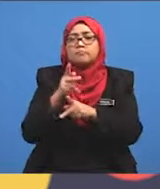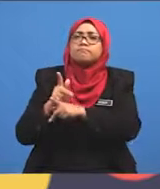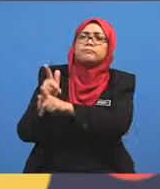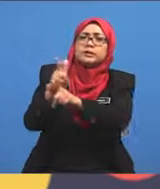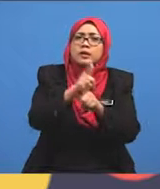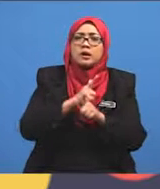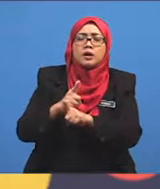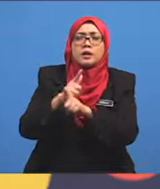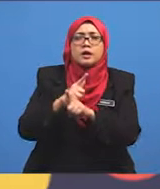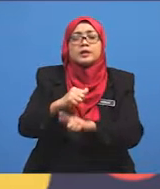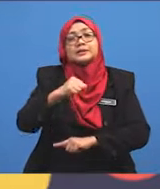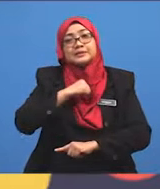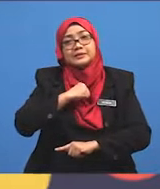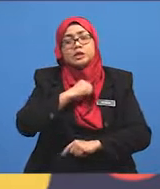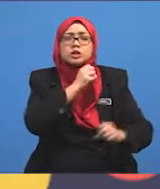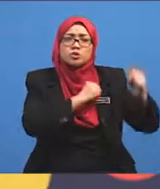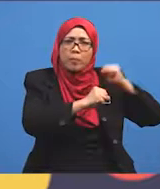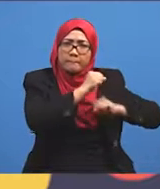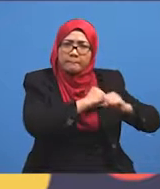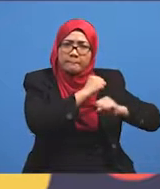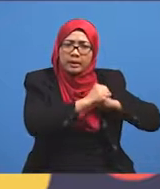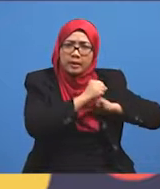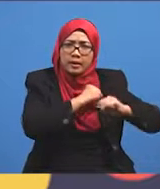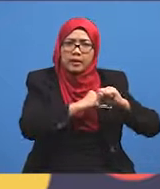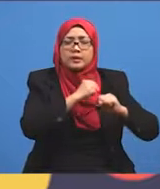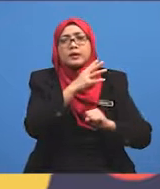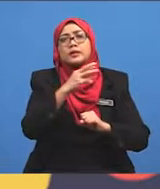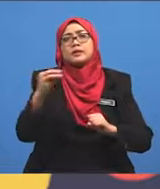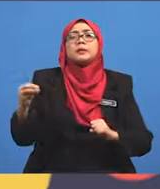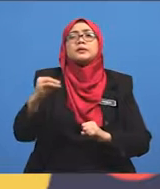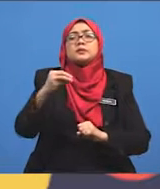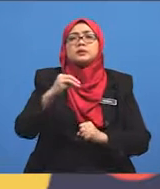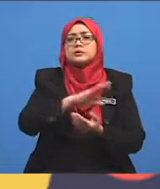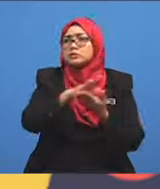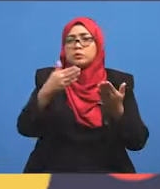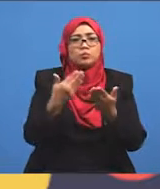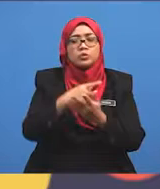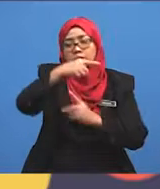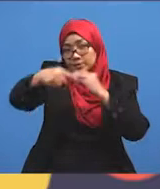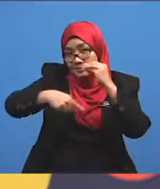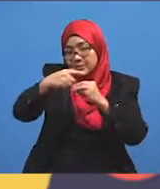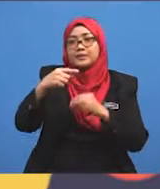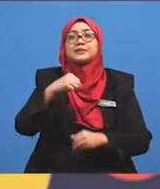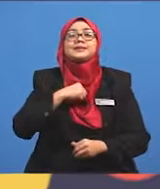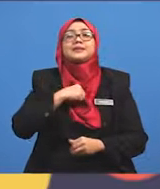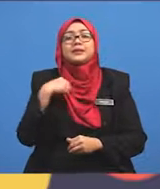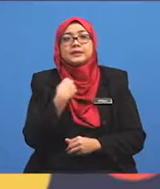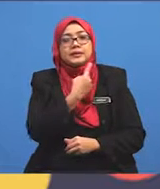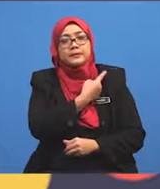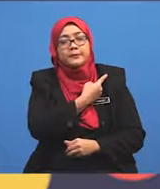kehormatan, kesopanan dan maruah diri kita. Kita tidak mahu mendedahkan aurat kita di hadapan orang